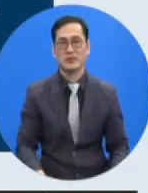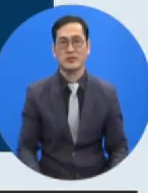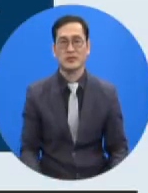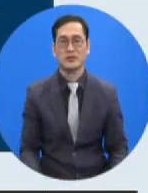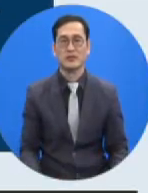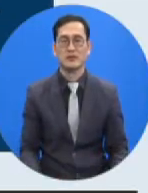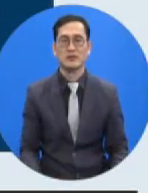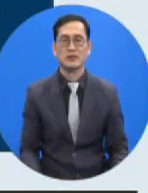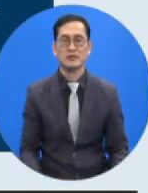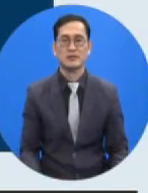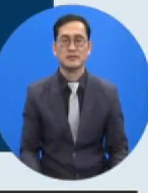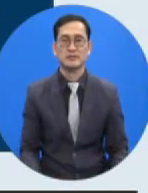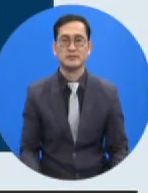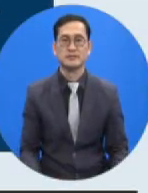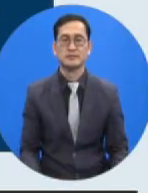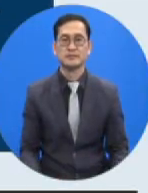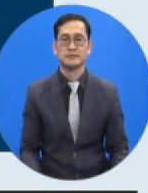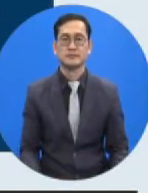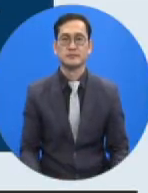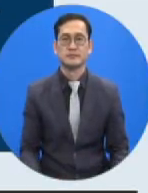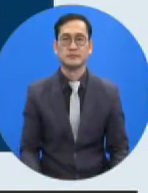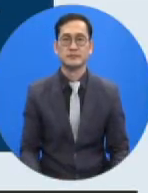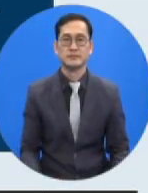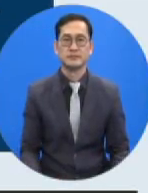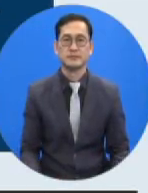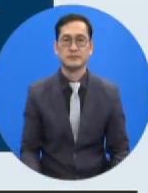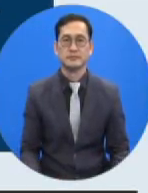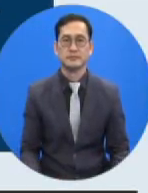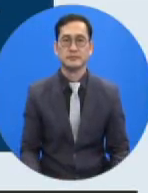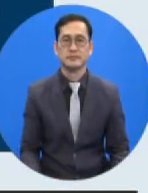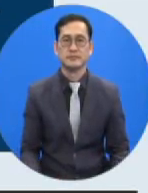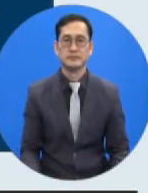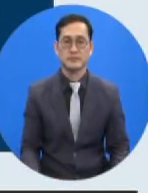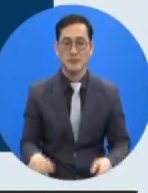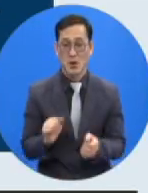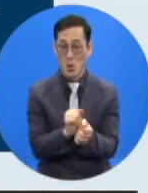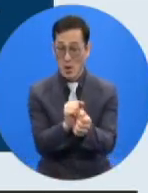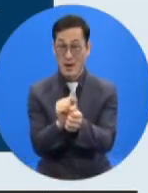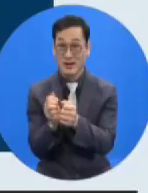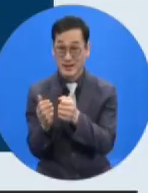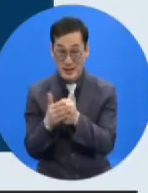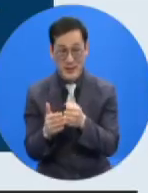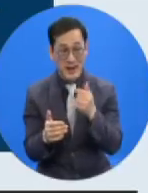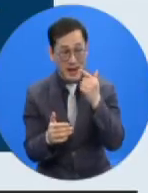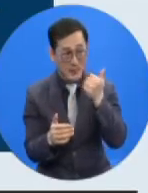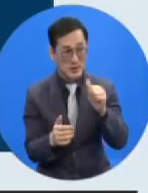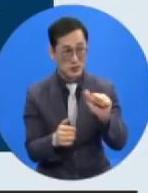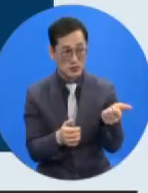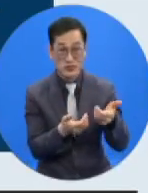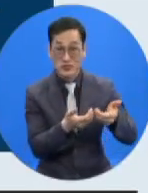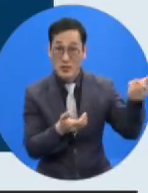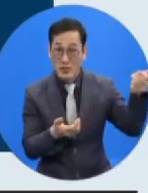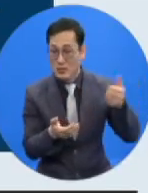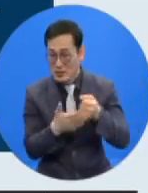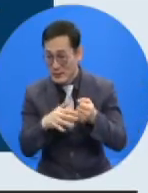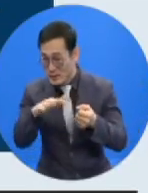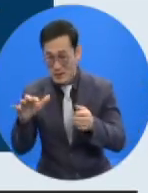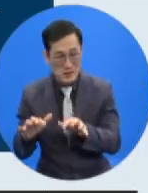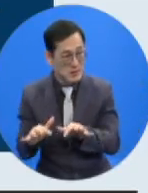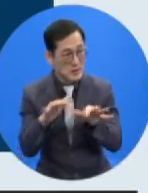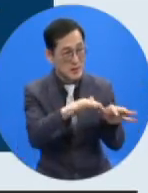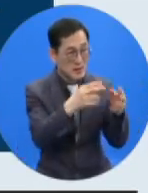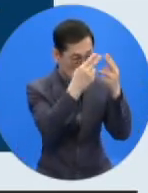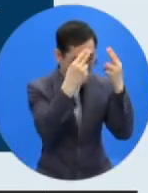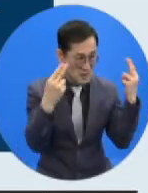감염됐고 코로나19로 아버지가 사망한 거라 가족들이 장례를 치르기 어려운 처럼 불가능한 상황.